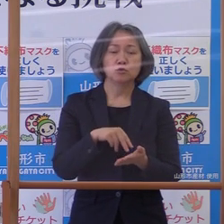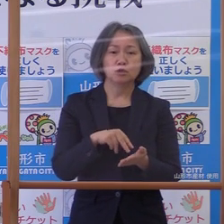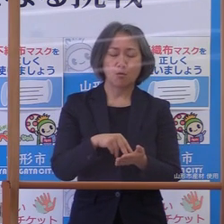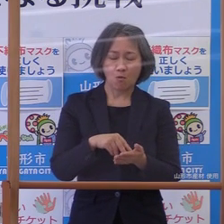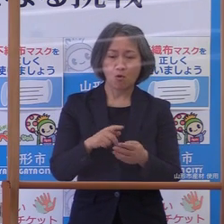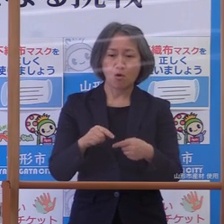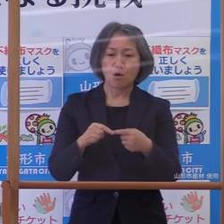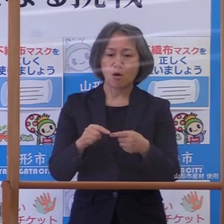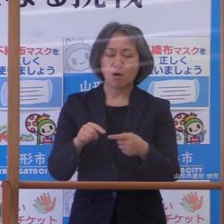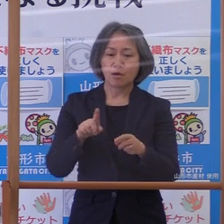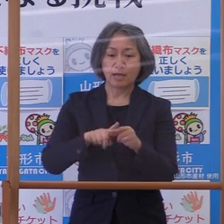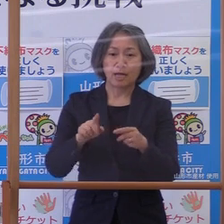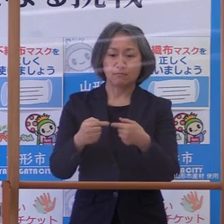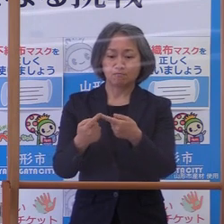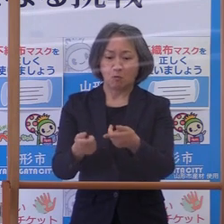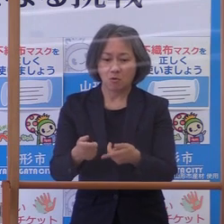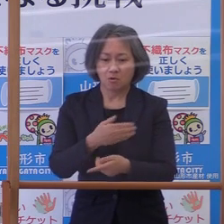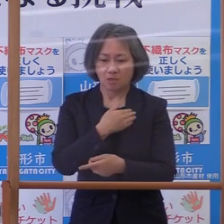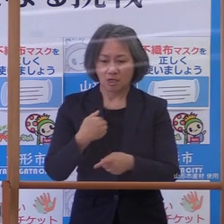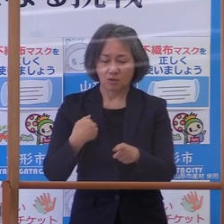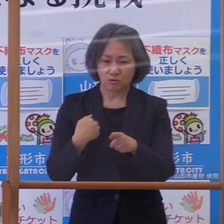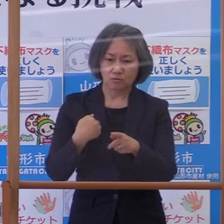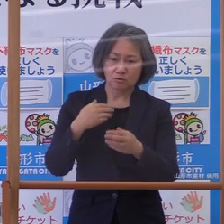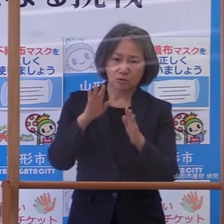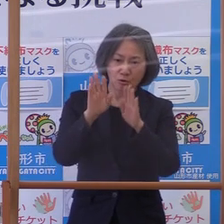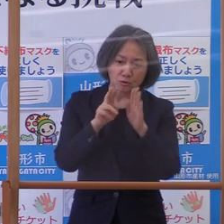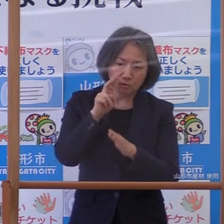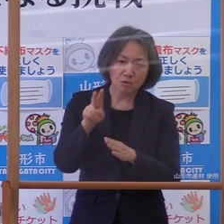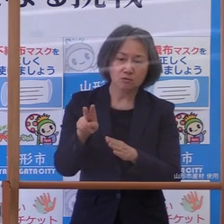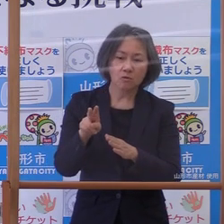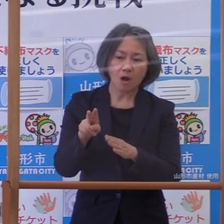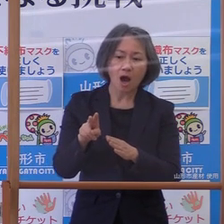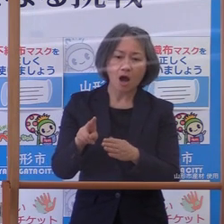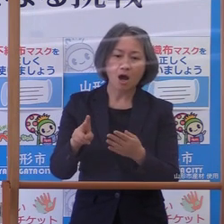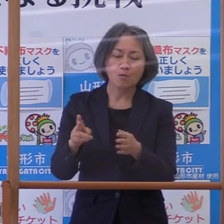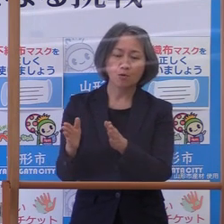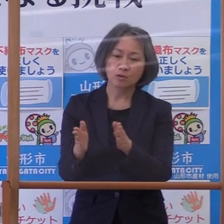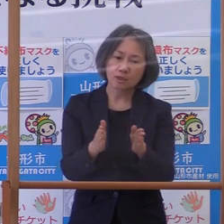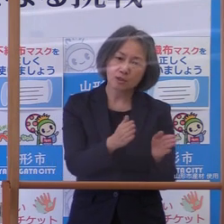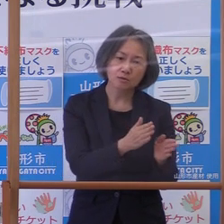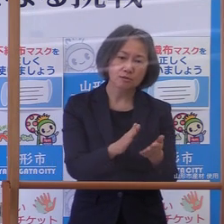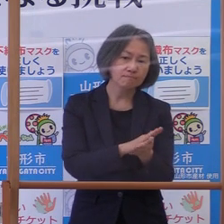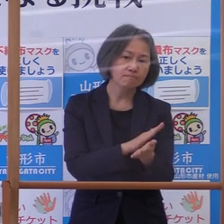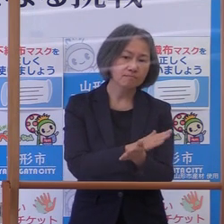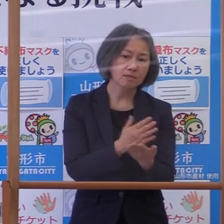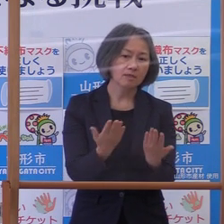に入る限りはかなり搬出の方は進んでいるんだなというふうには捉えているところです。以上 です。